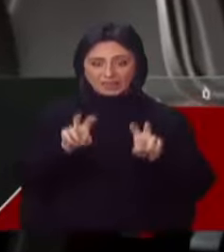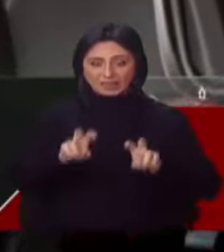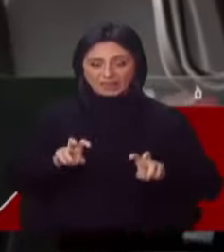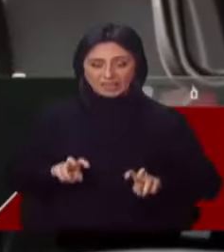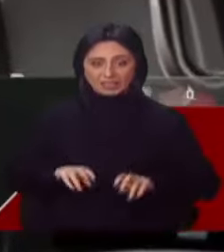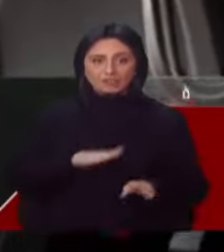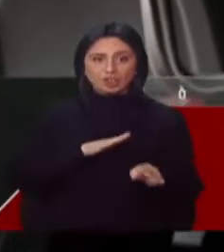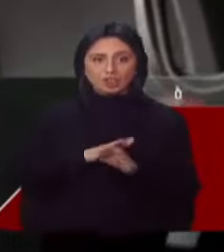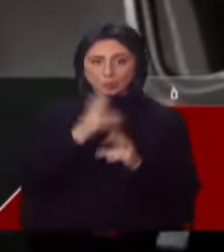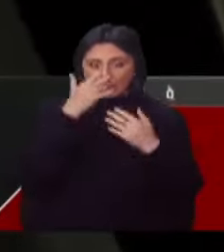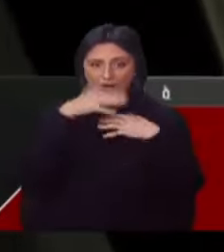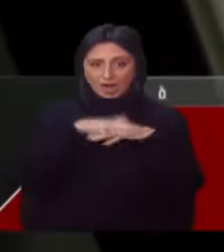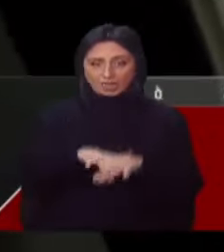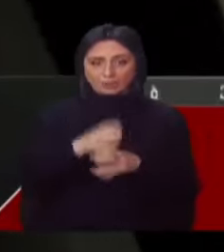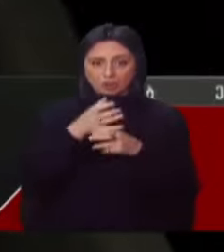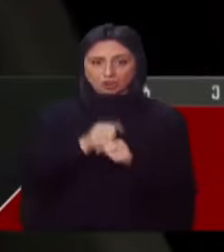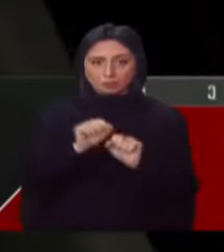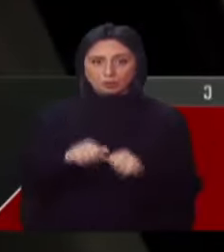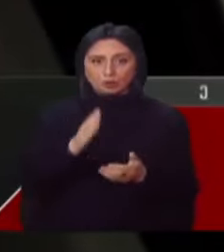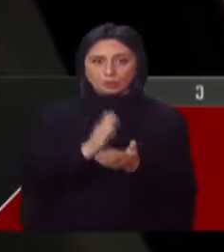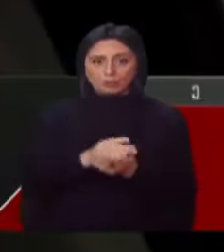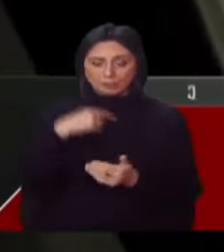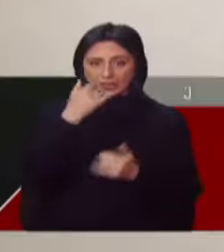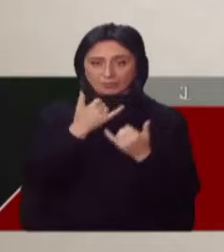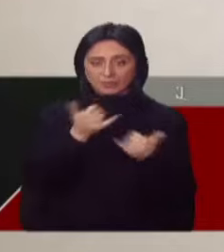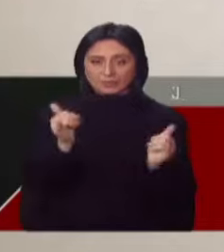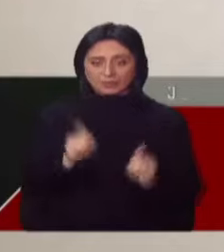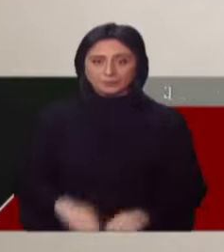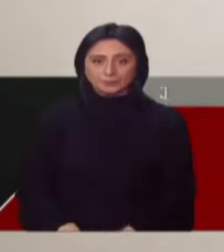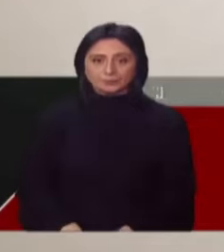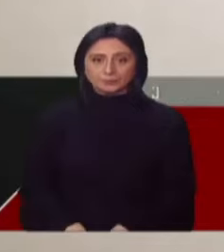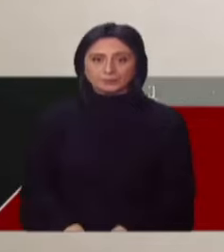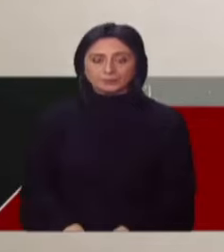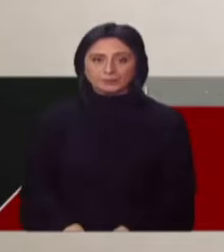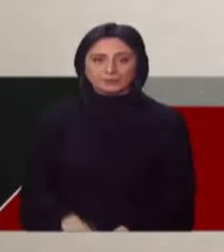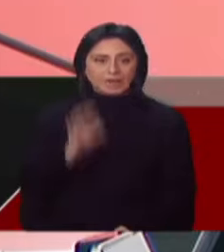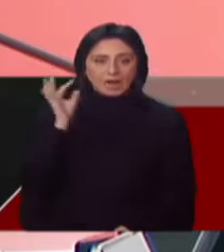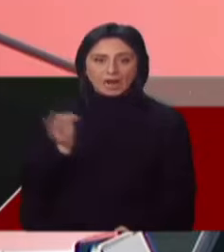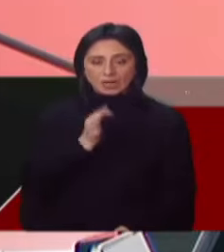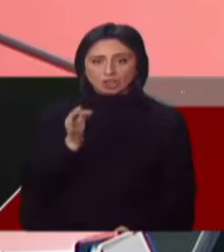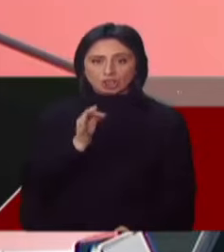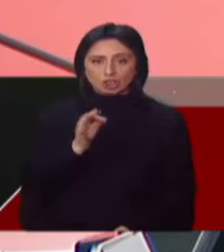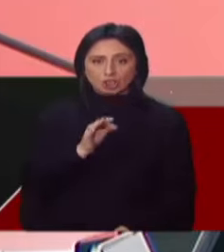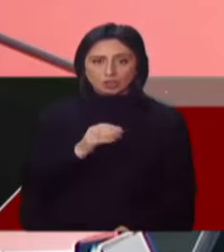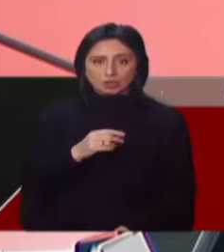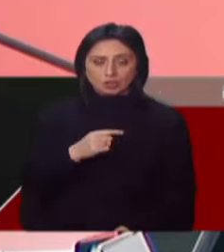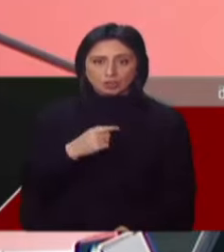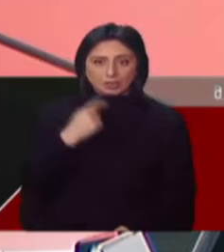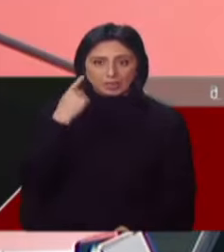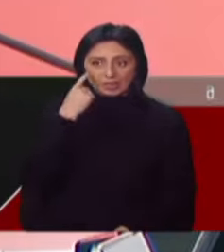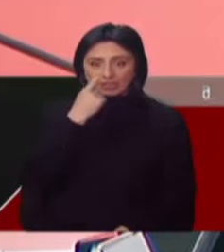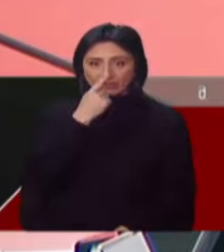და ის სრულად არის ადაპტირებული შეზღუდული შესაძლებლობის მქონე პირებისთვის. არასოდეს ამირიდებია